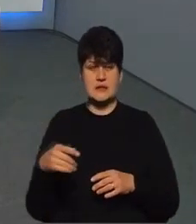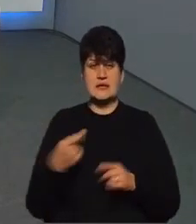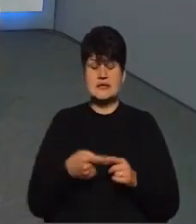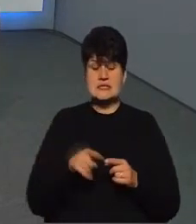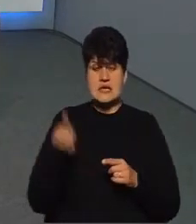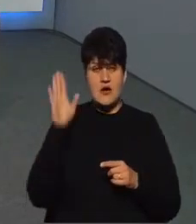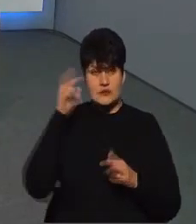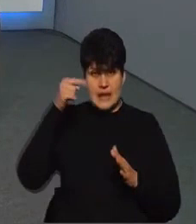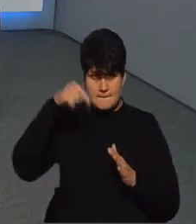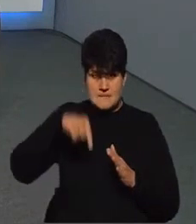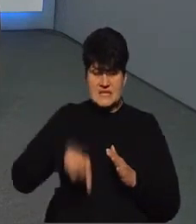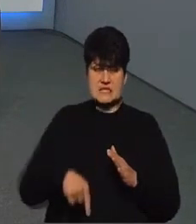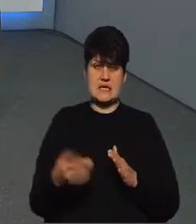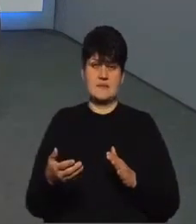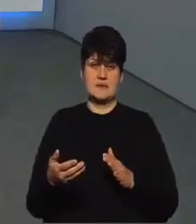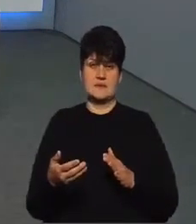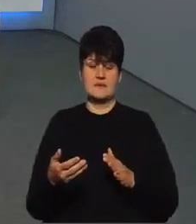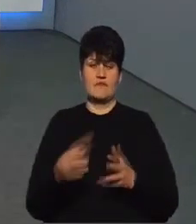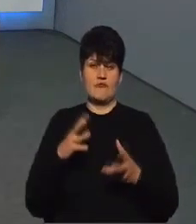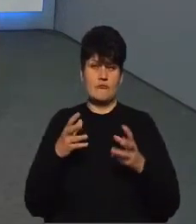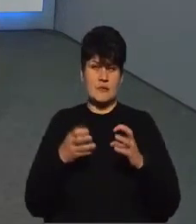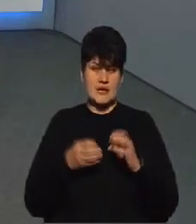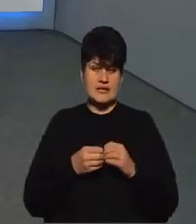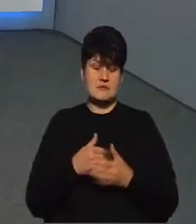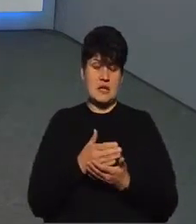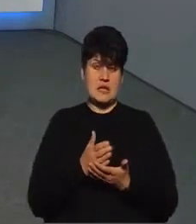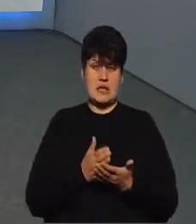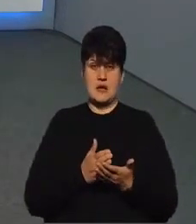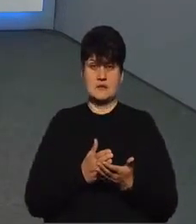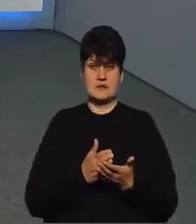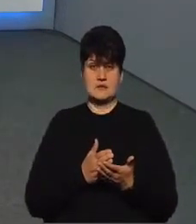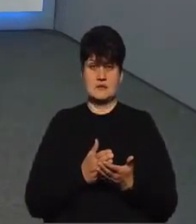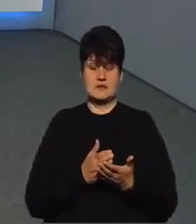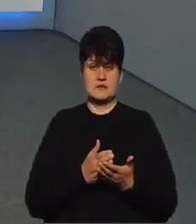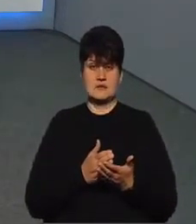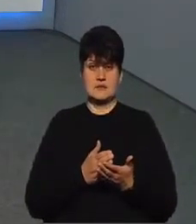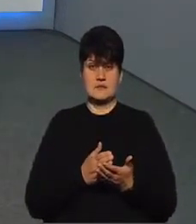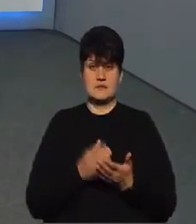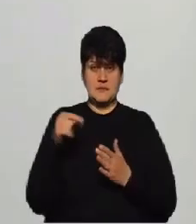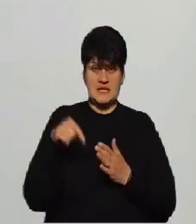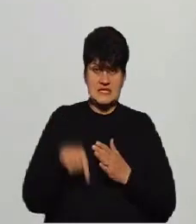підземна, ну, в принципі, якість, самі розумієте, підземної води.